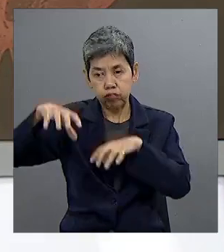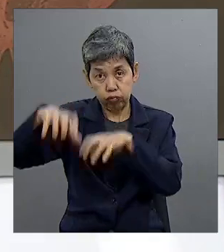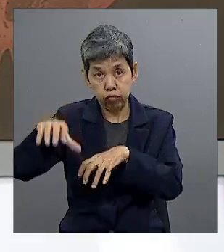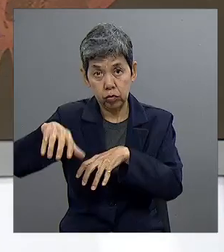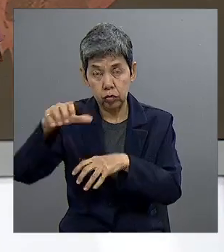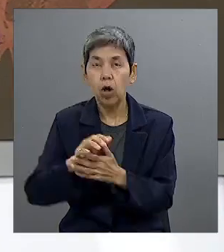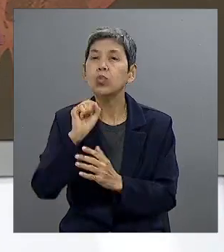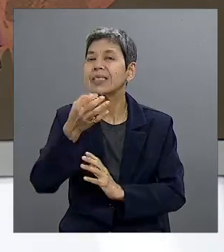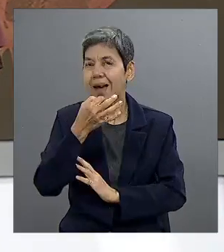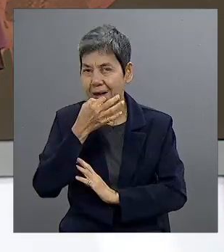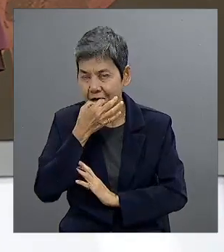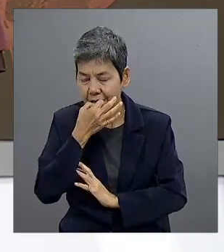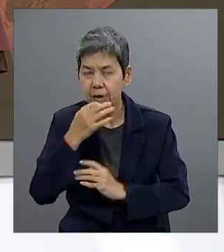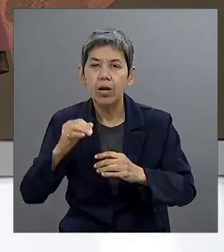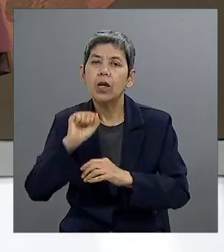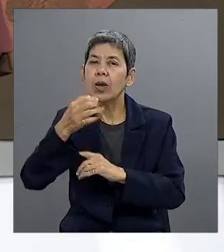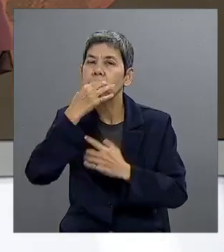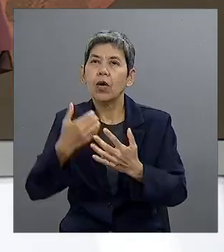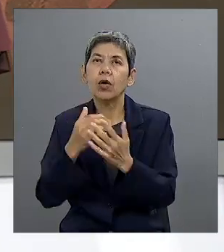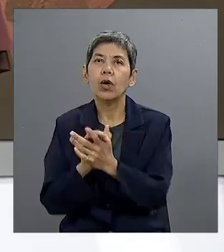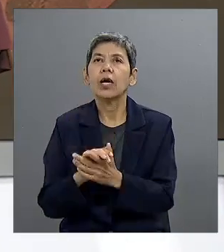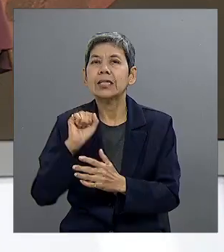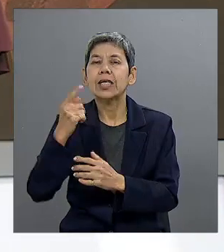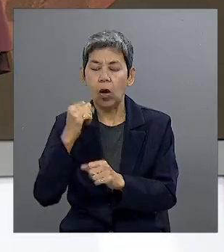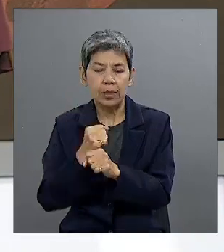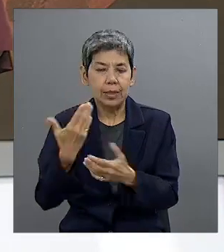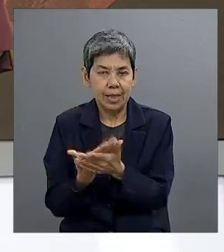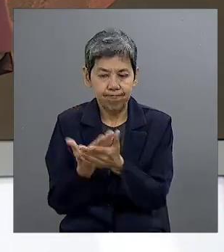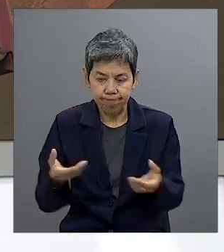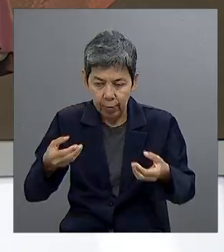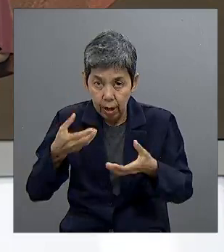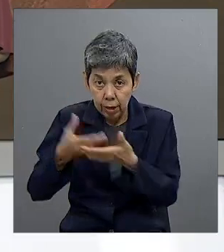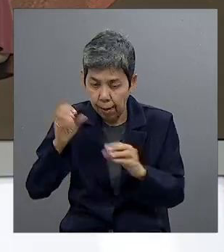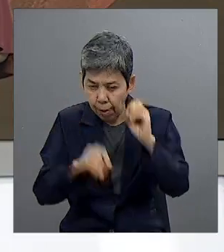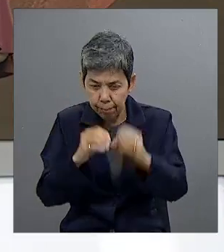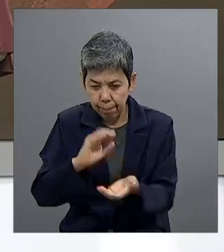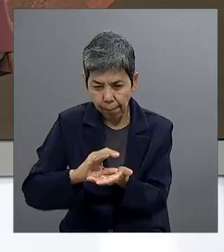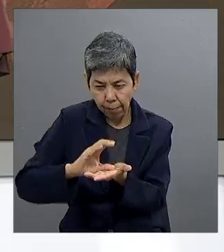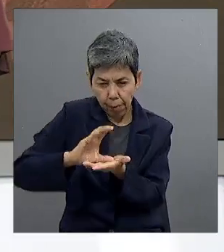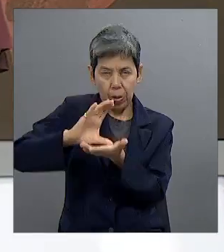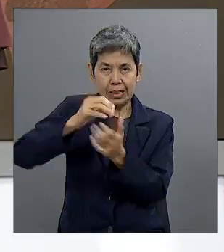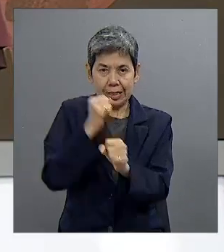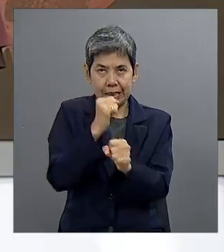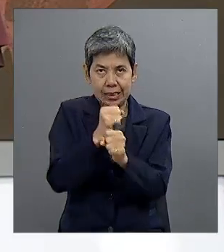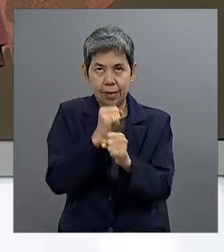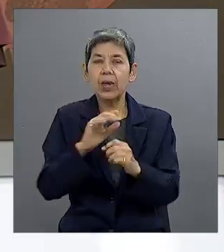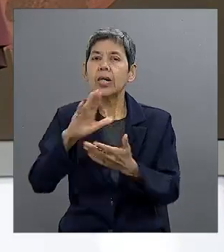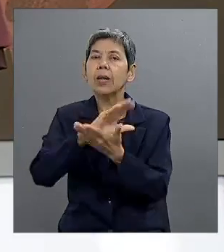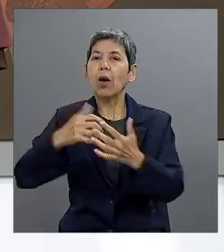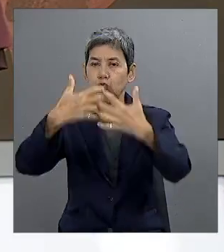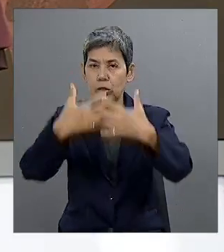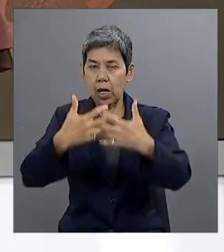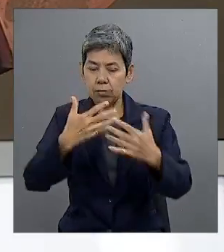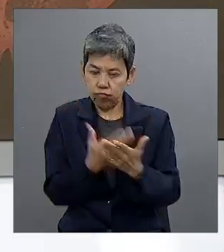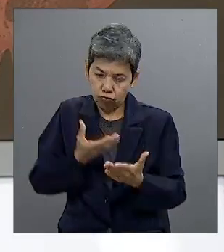สมุทรสาครนิคมอุตสาหกรรมสินสาครเข้าระดมทุนนะคะมึงต้นนี้ลงขันไปแล้วสภาอุตสาหกรรมแห่งประเทศไทยจัดสรรงบประมาณ